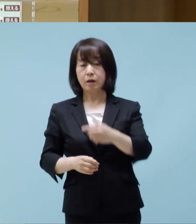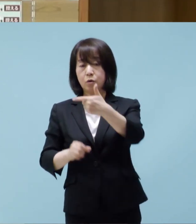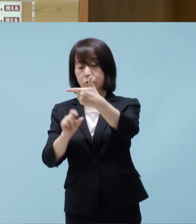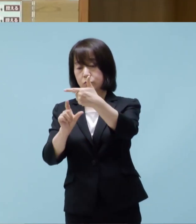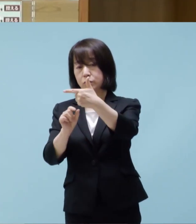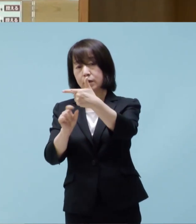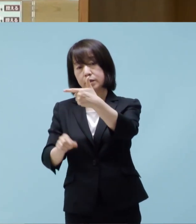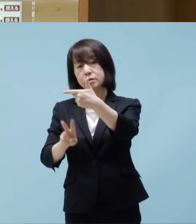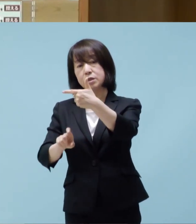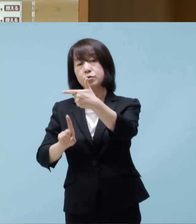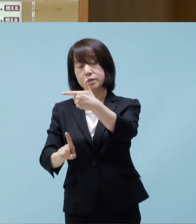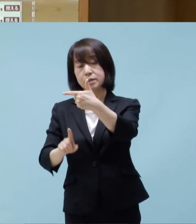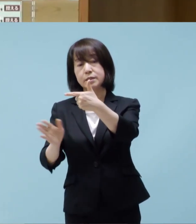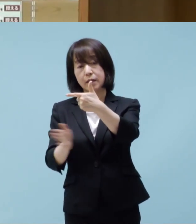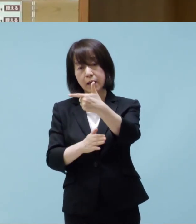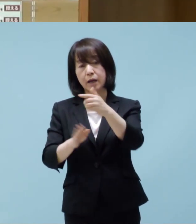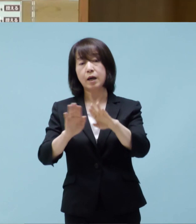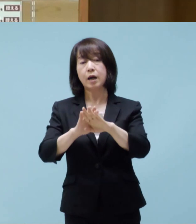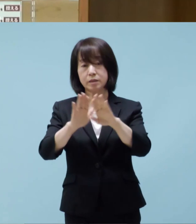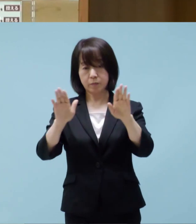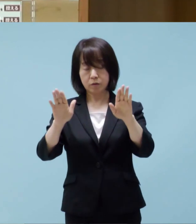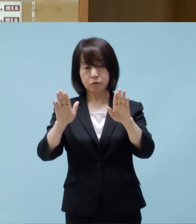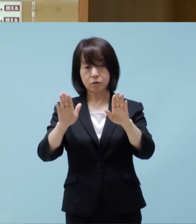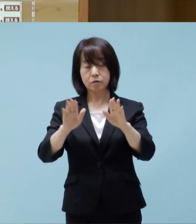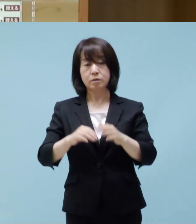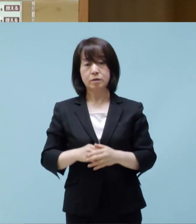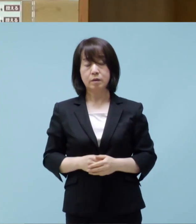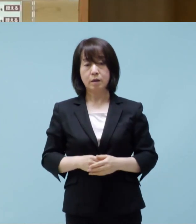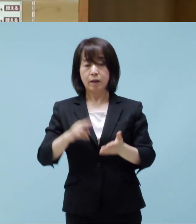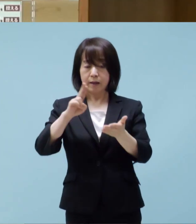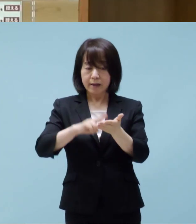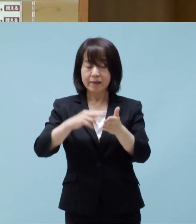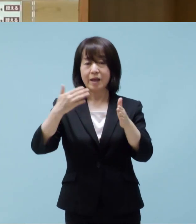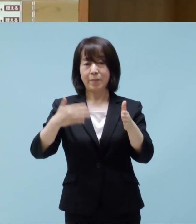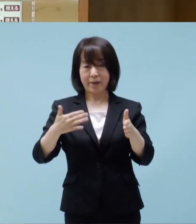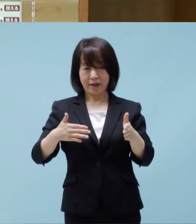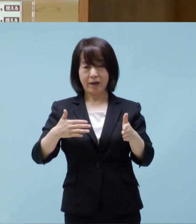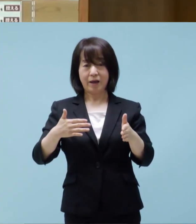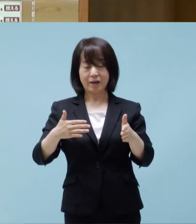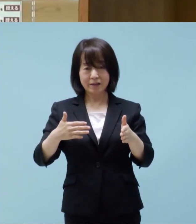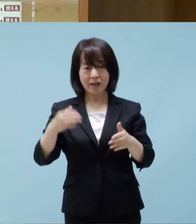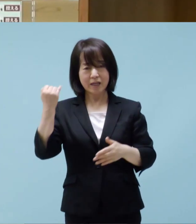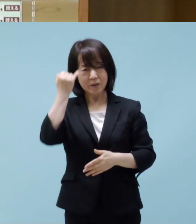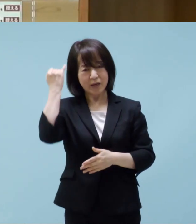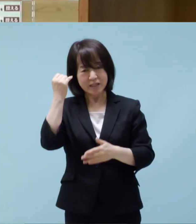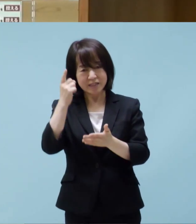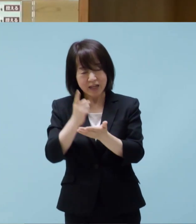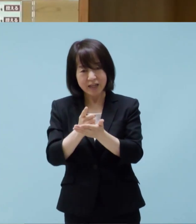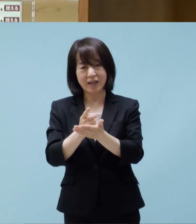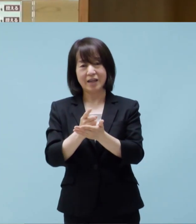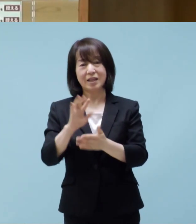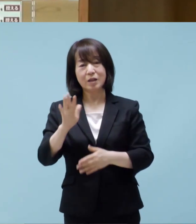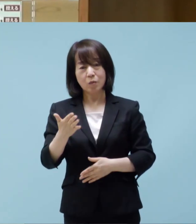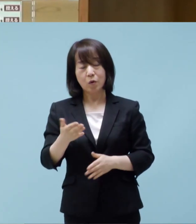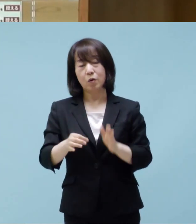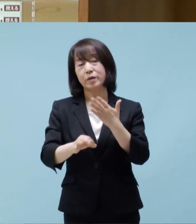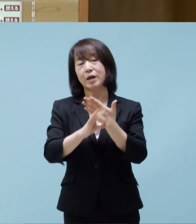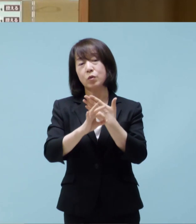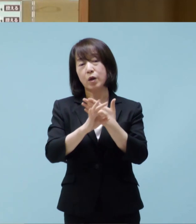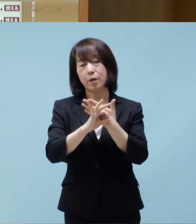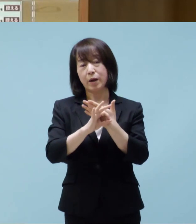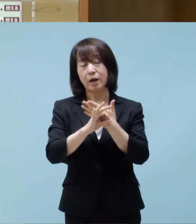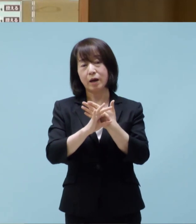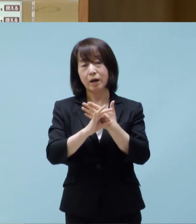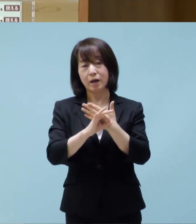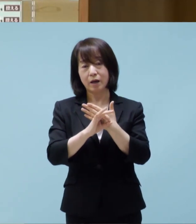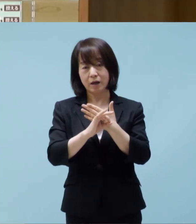になってきますので、ちょっとまだイメージではありますけど、これはこれを使うっていうわけではないんですが、例えば、こういったですね、それ